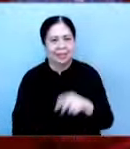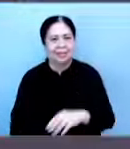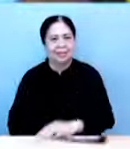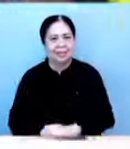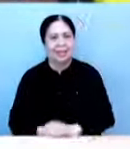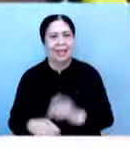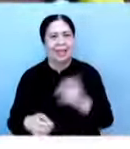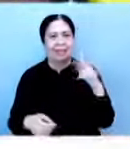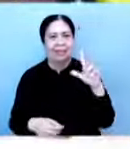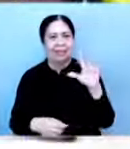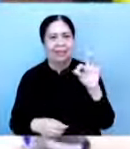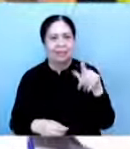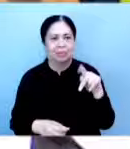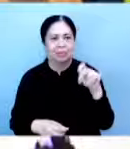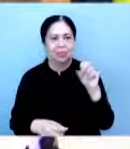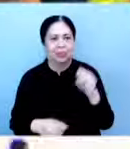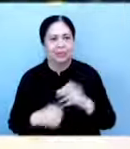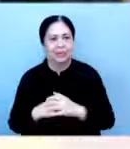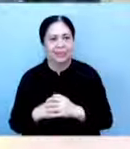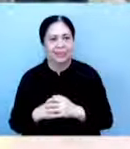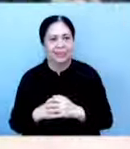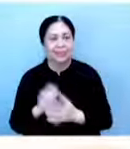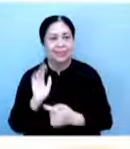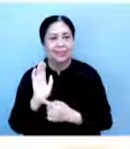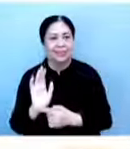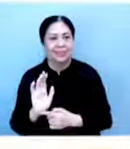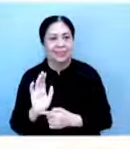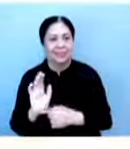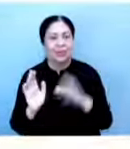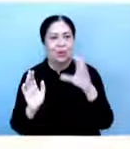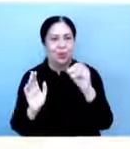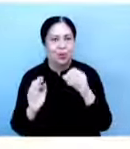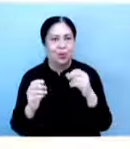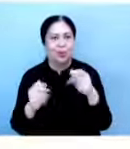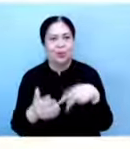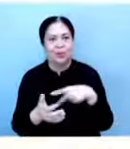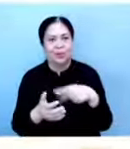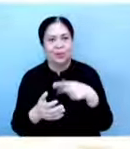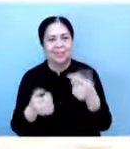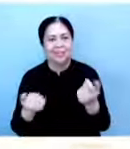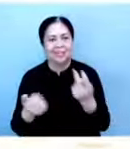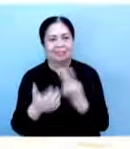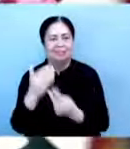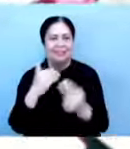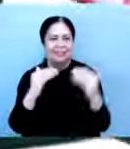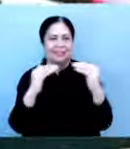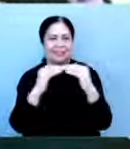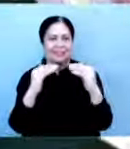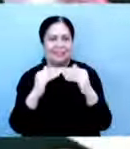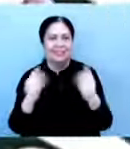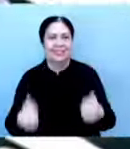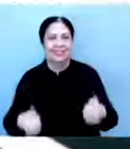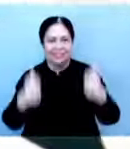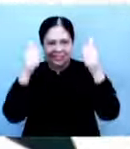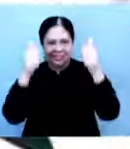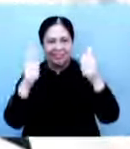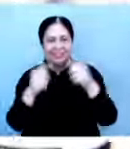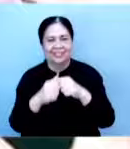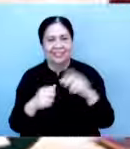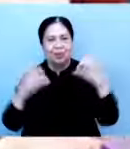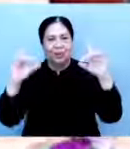points samantala itinanghal ding co winners ng dance contest ang dalawang teams at Nanalo sila ng tig